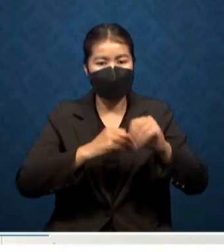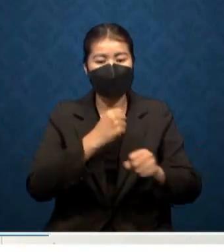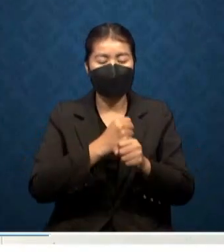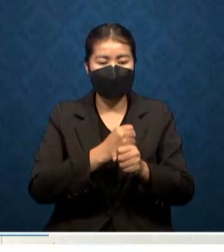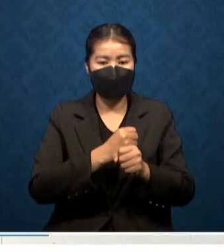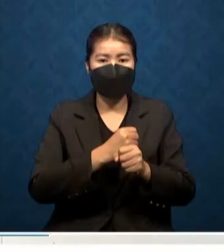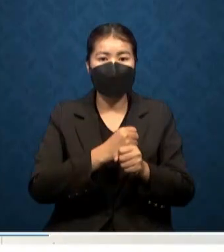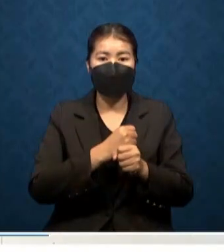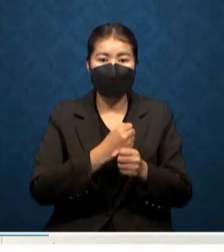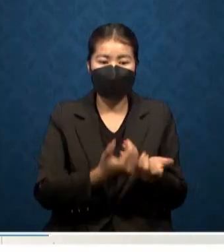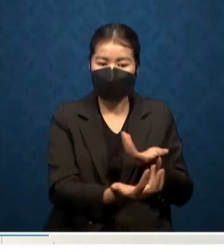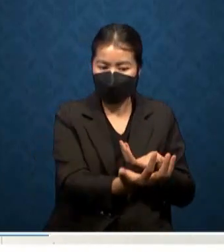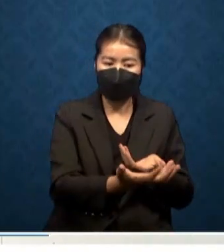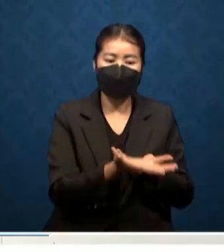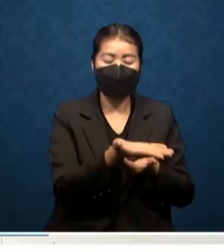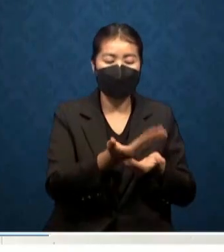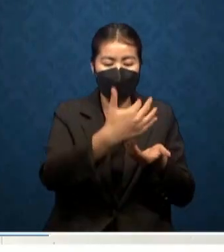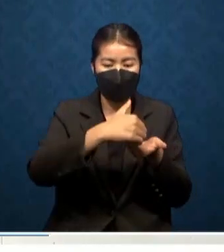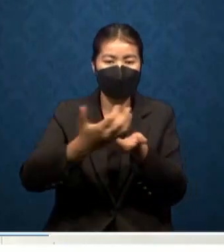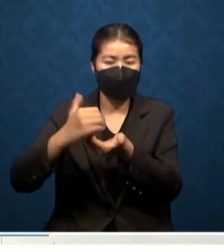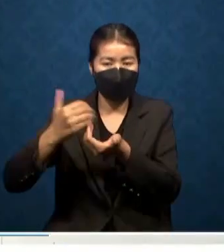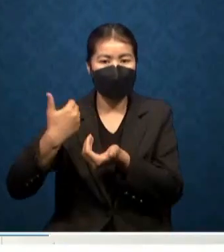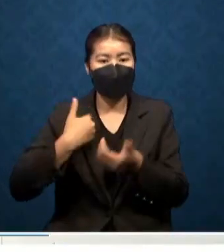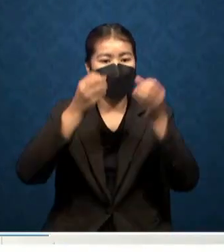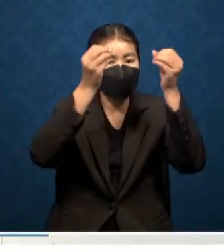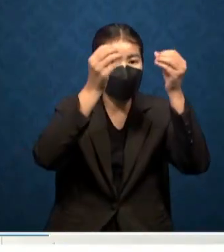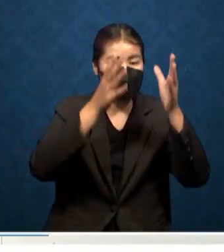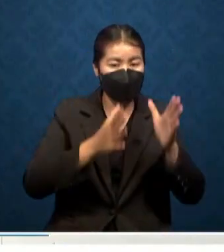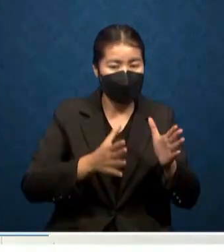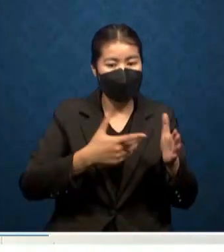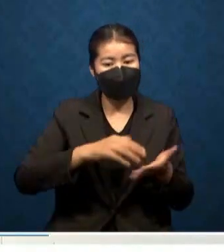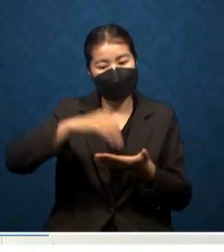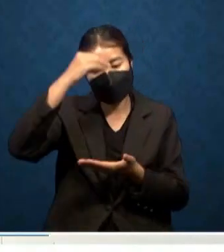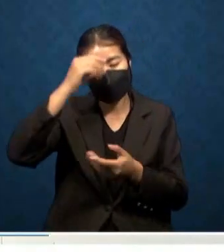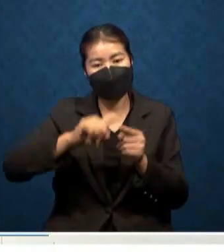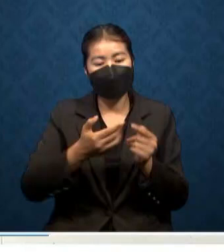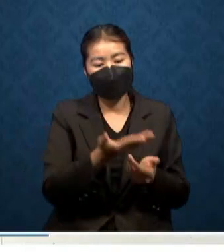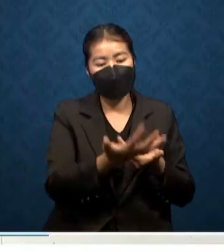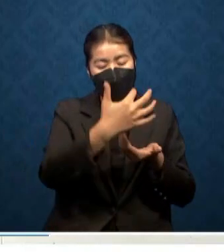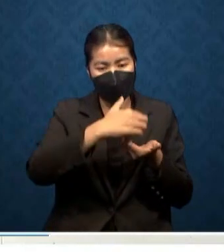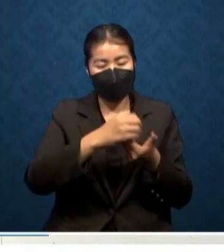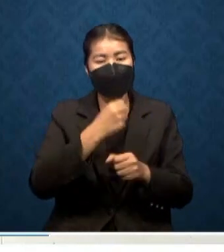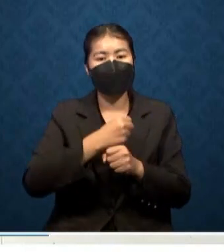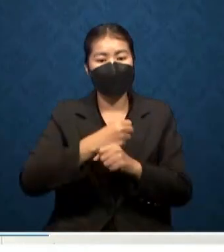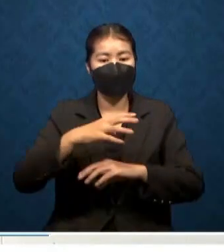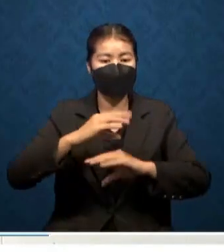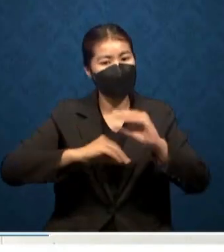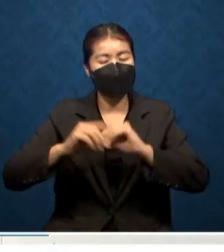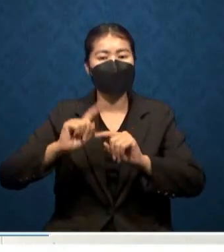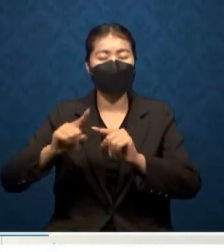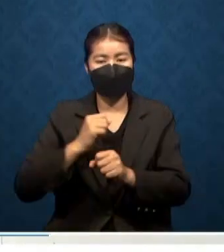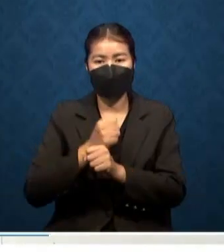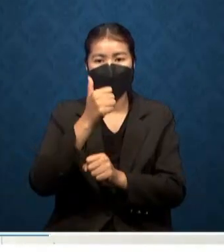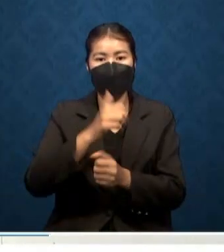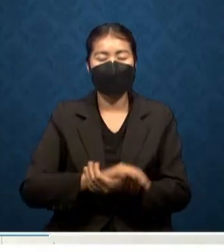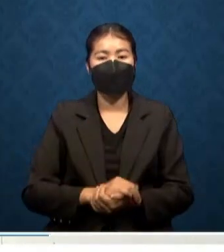ที่ระดมคณะบุคลากรนะครับอาจารย์มาร่วมกันเพราะฉะนั้นข้อห่วงใยนี้นะครับของคณะกรรมการประเมินวันนี้